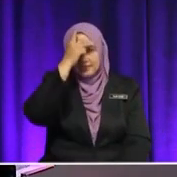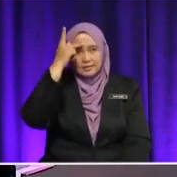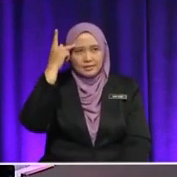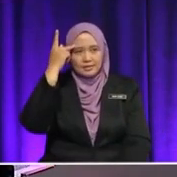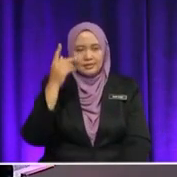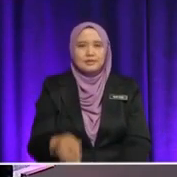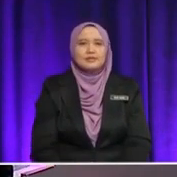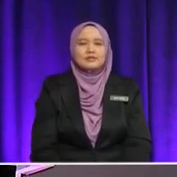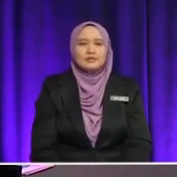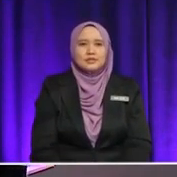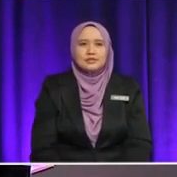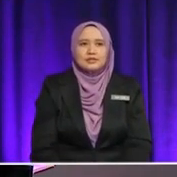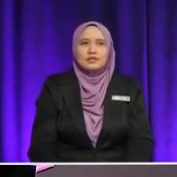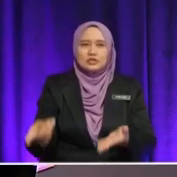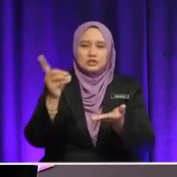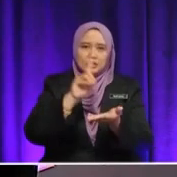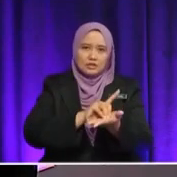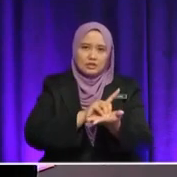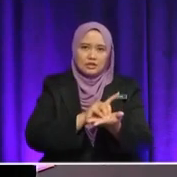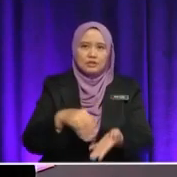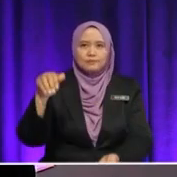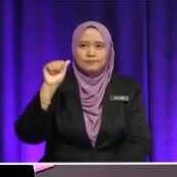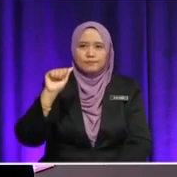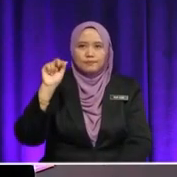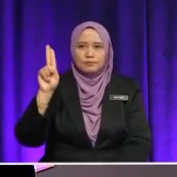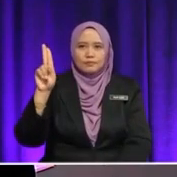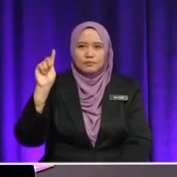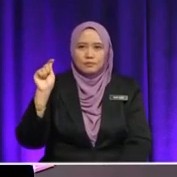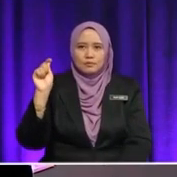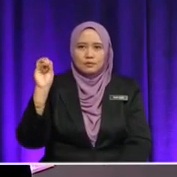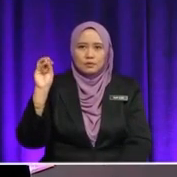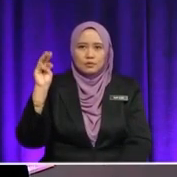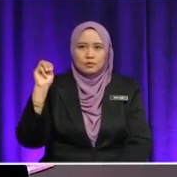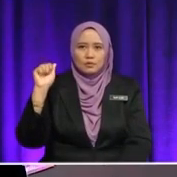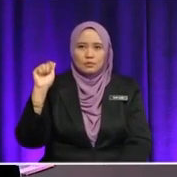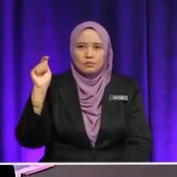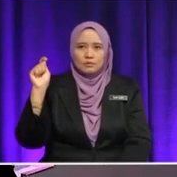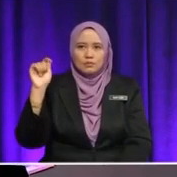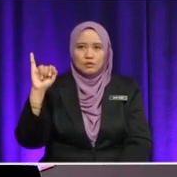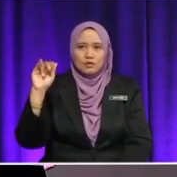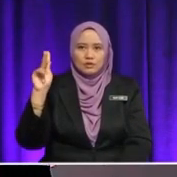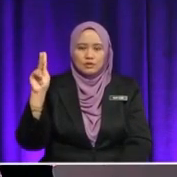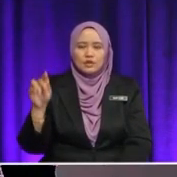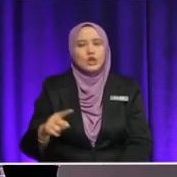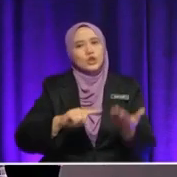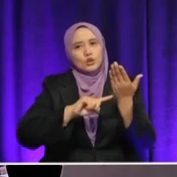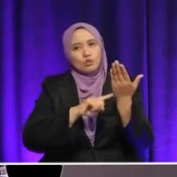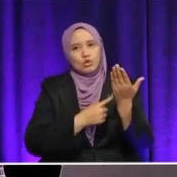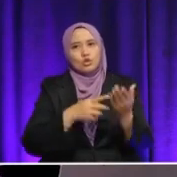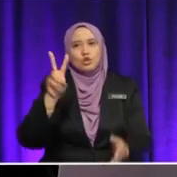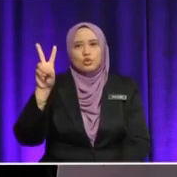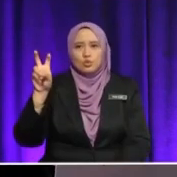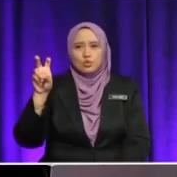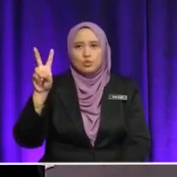secara automatik sudah diperkenalkan oleh kerajaan mesiu bermula Desember 2021 2021 Bermuda